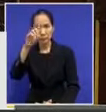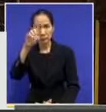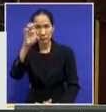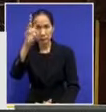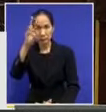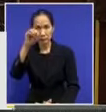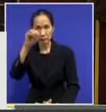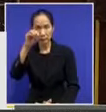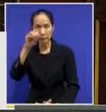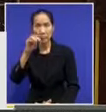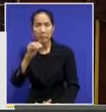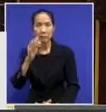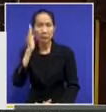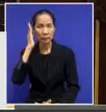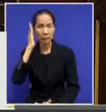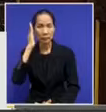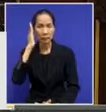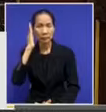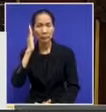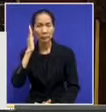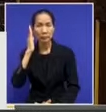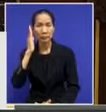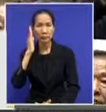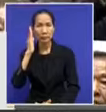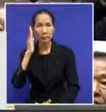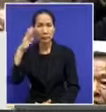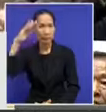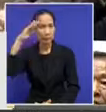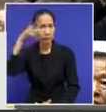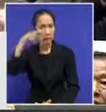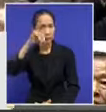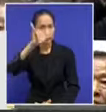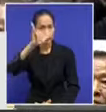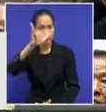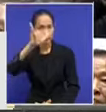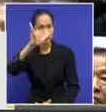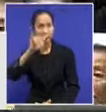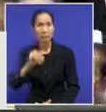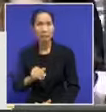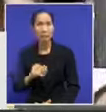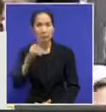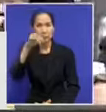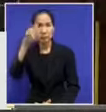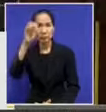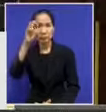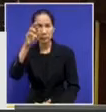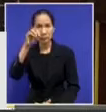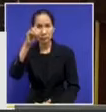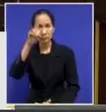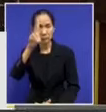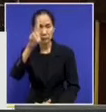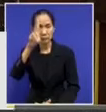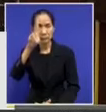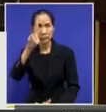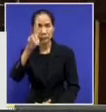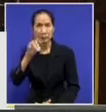160พลเรือเอกธนิตกิตติอัมพล พลเอกประยุทธ์จันโอชาครับ 161นายฐ